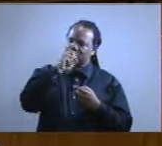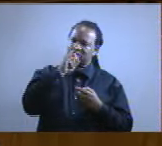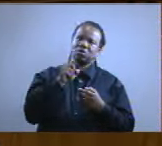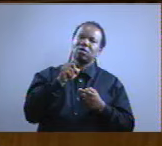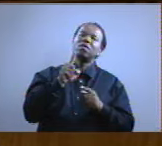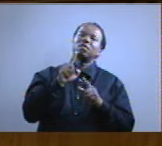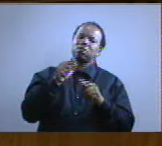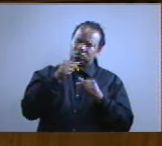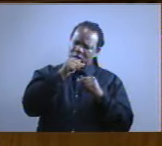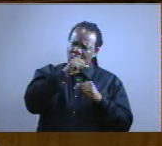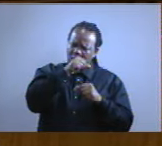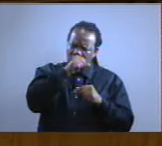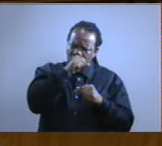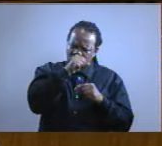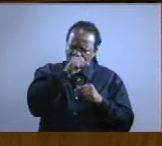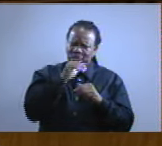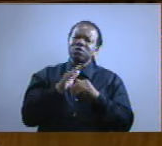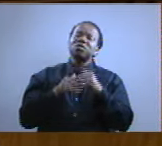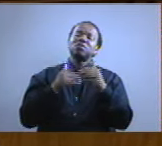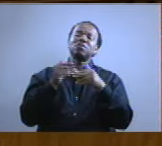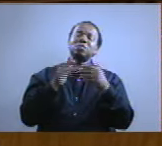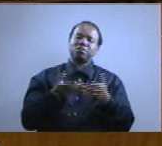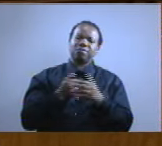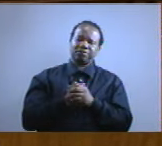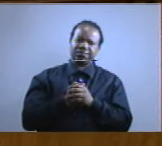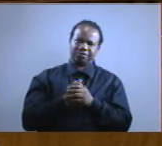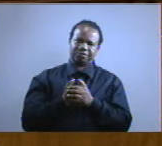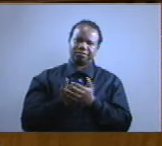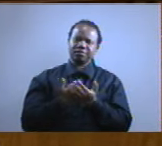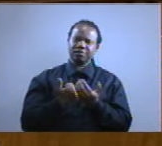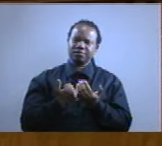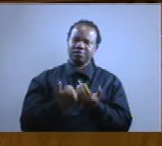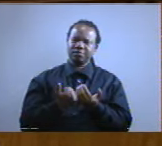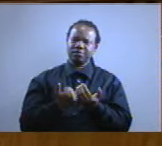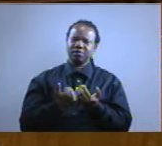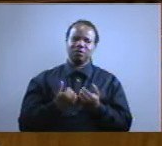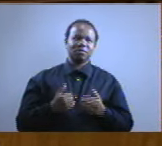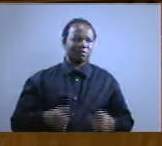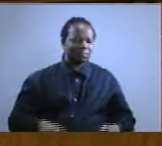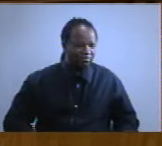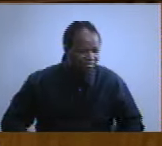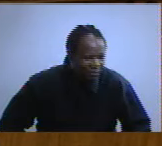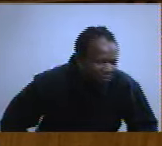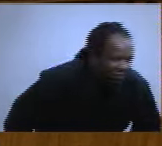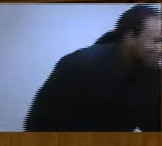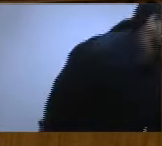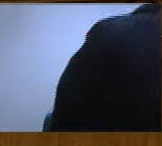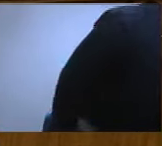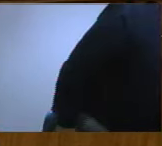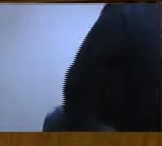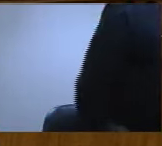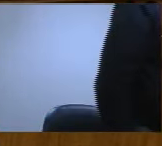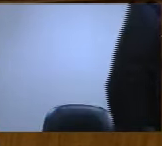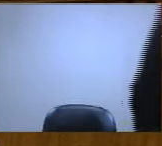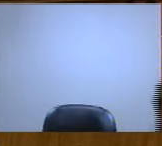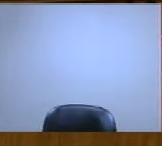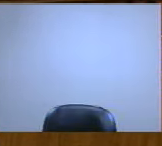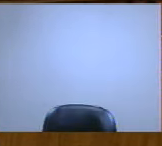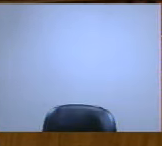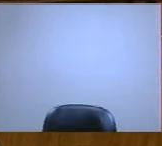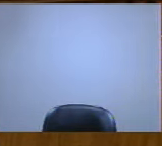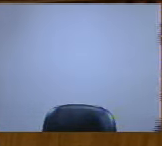Soos u gehoor het, wil die wetsontwerp op die Suid-Afrikaanse Raad vir Taalpraktisyne